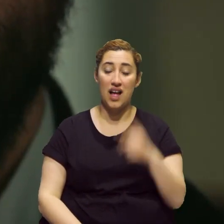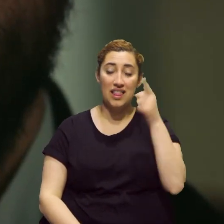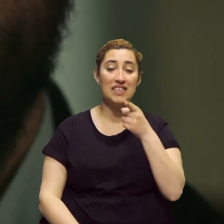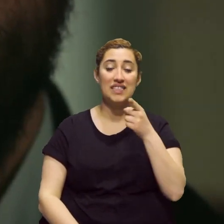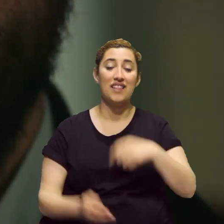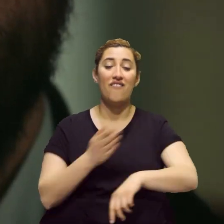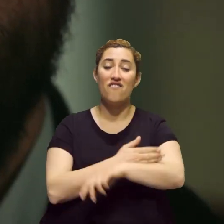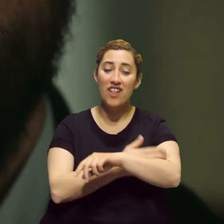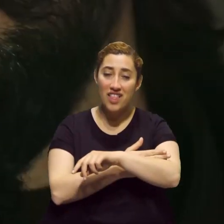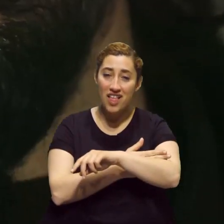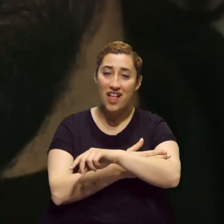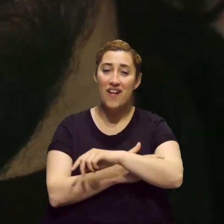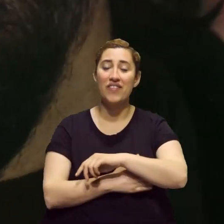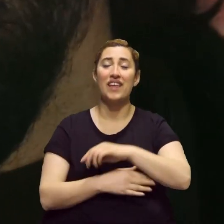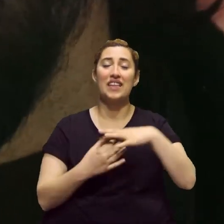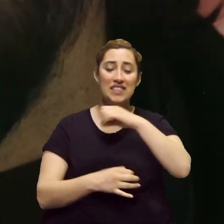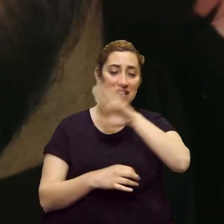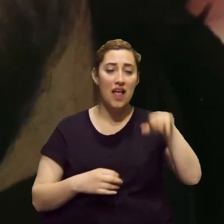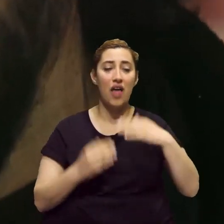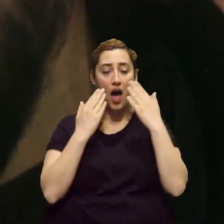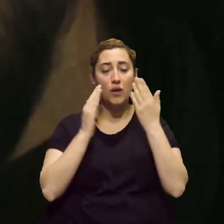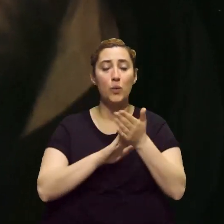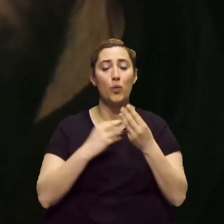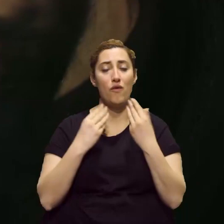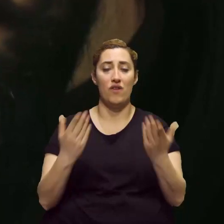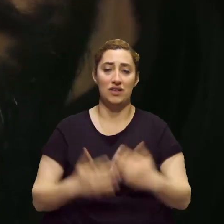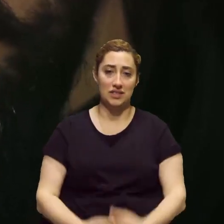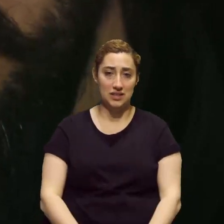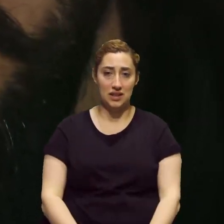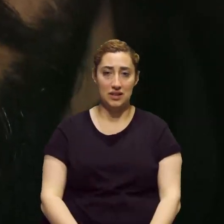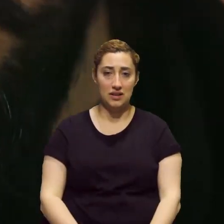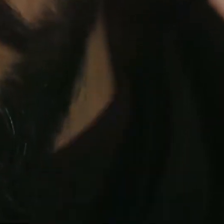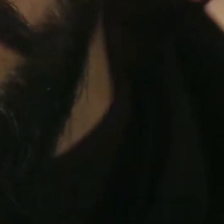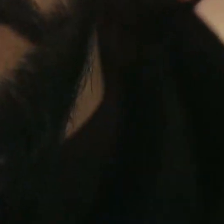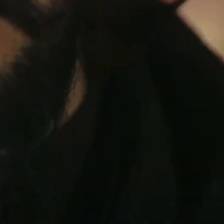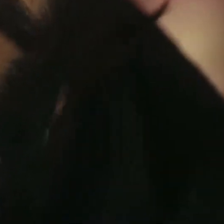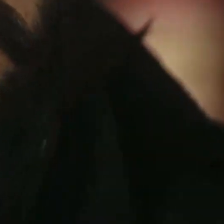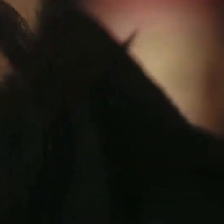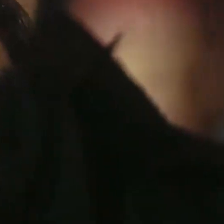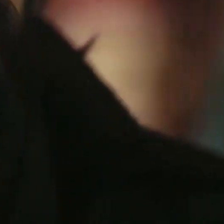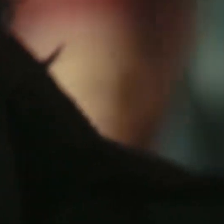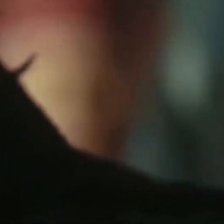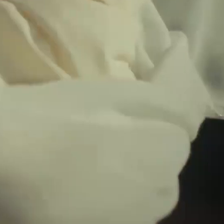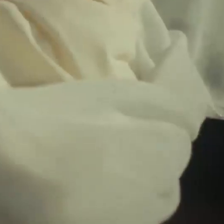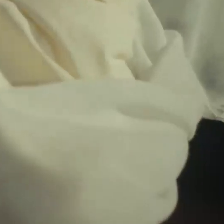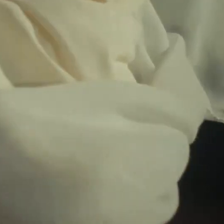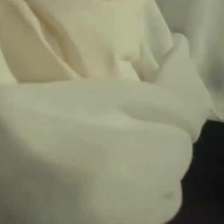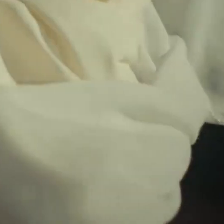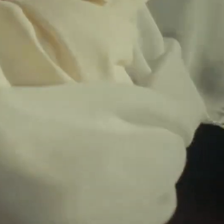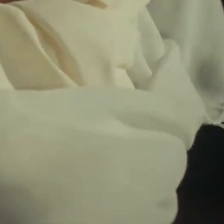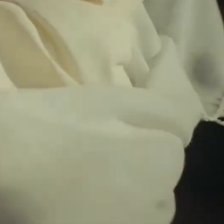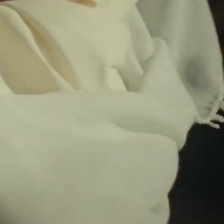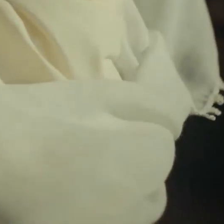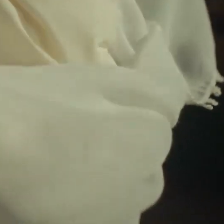Allah seni vatana, millete hayırlı ve uğurlu eylesin. Ali yaşlı gözlerle ne yaptığını bilmez bir halde rastgele